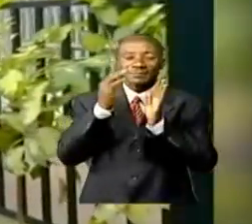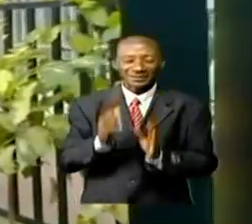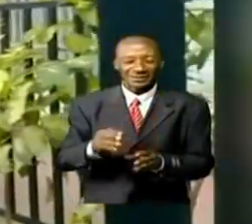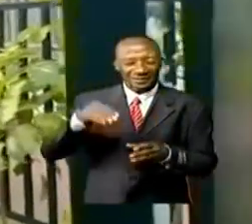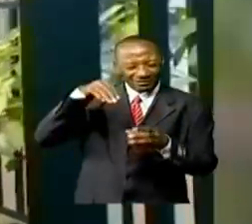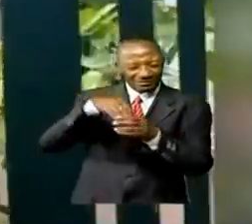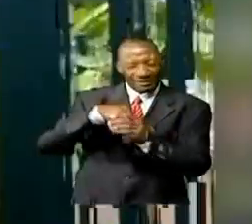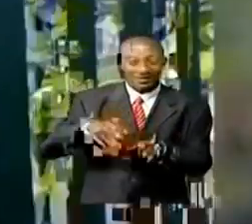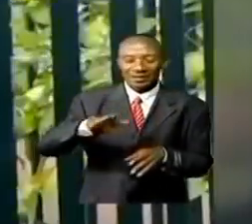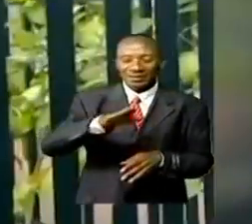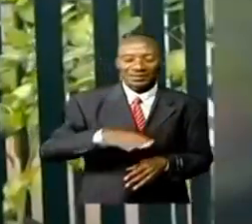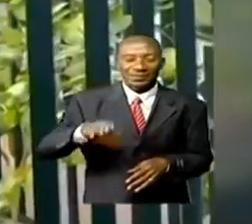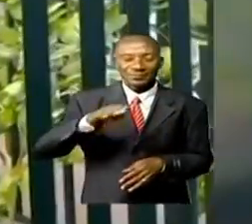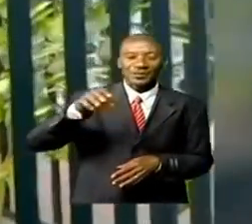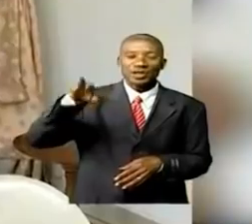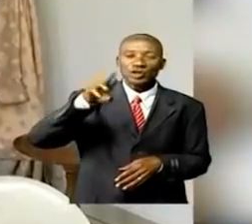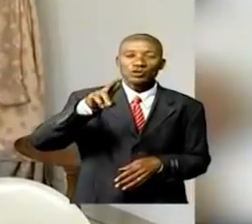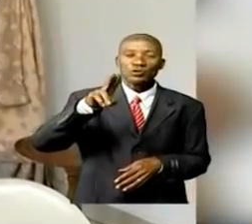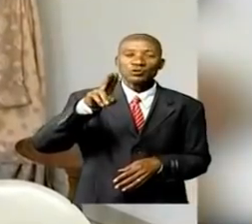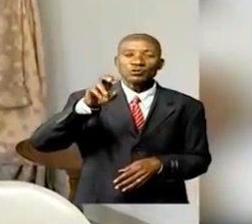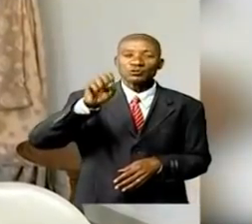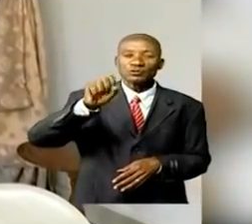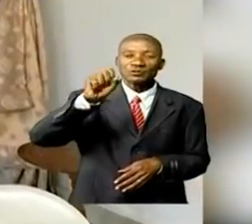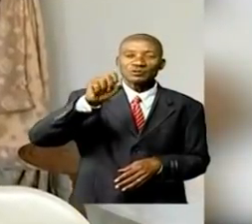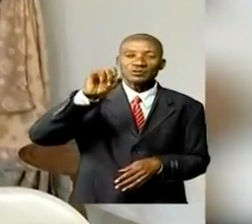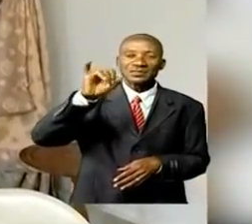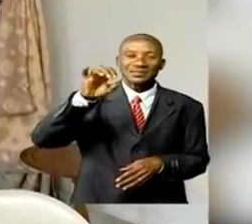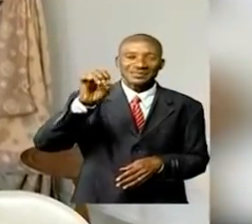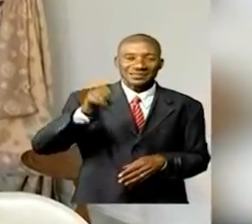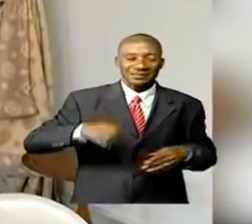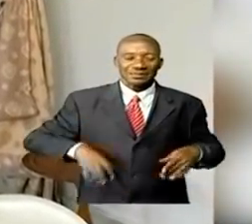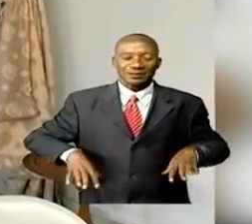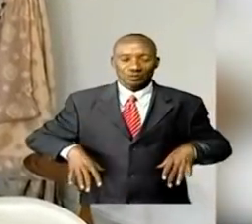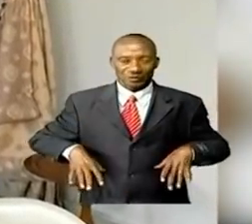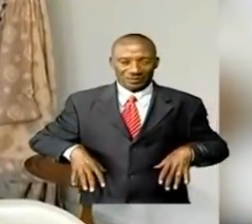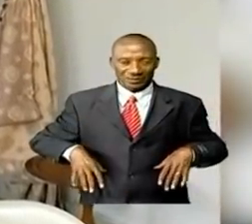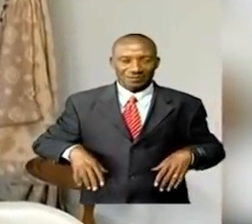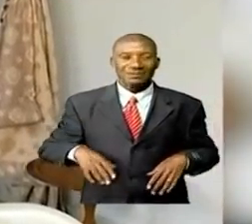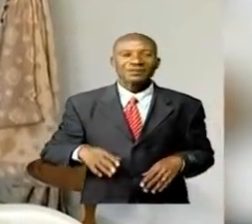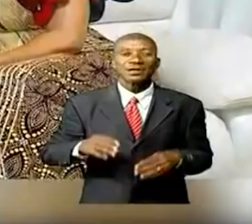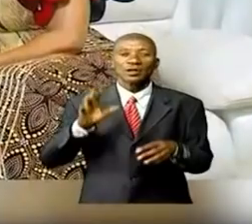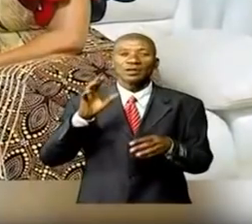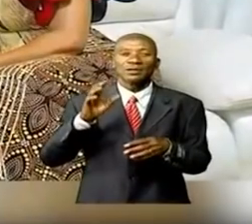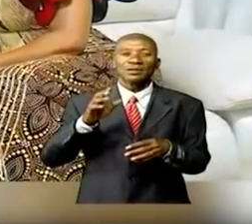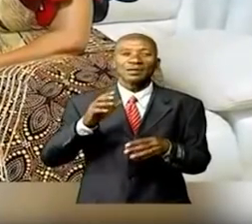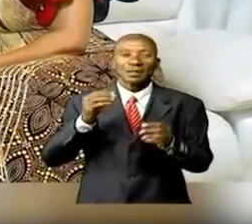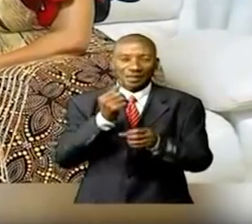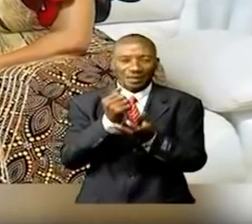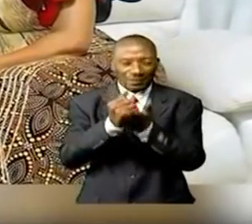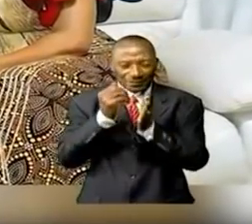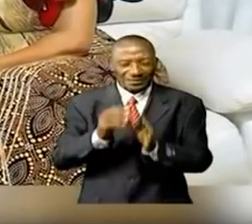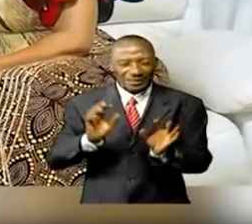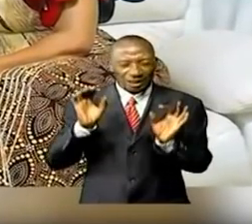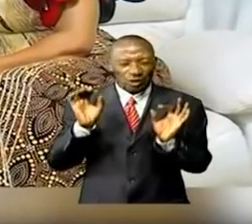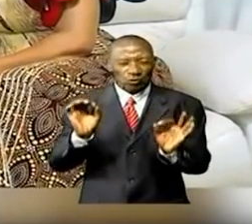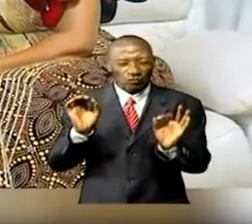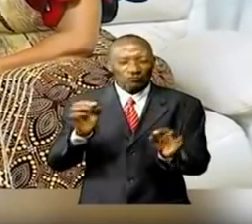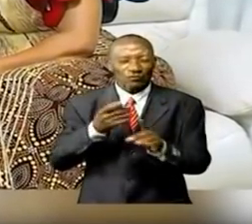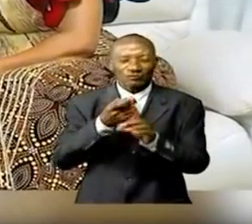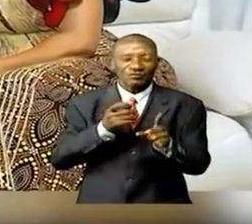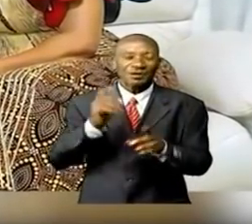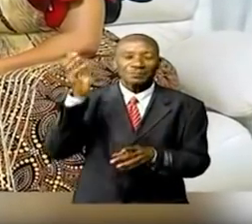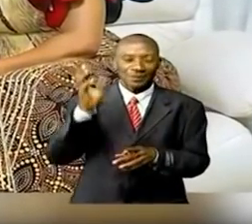carrière. Originaire du Congo central, né en 1958, marié à Laetitia Elongo, pendant 12